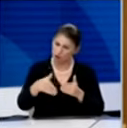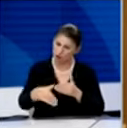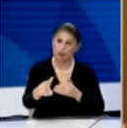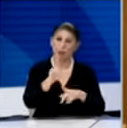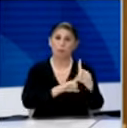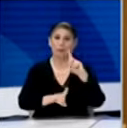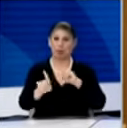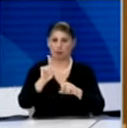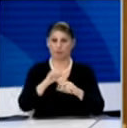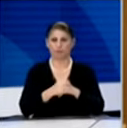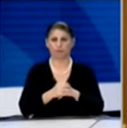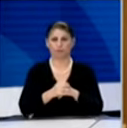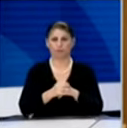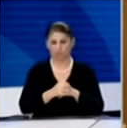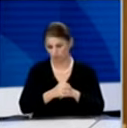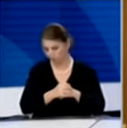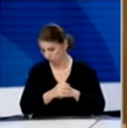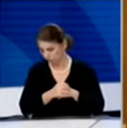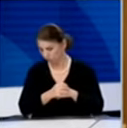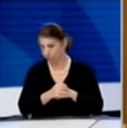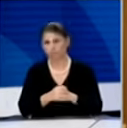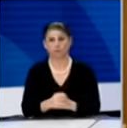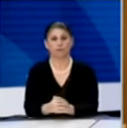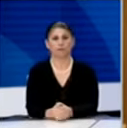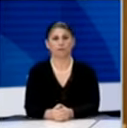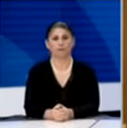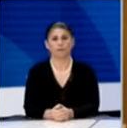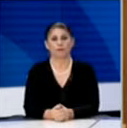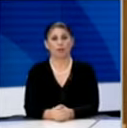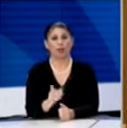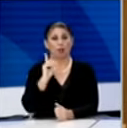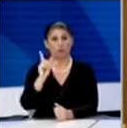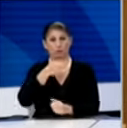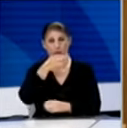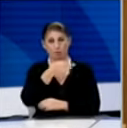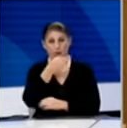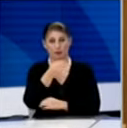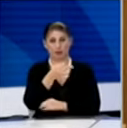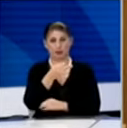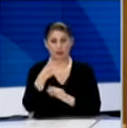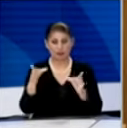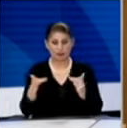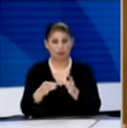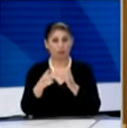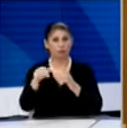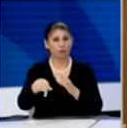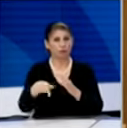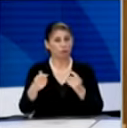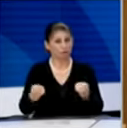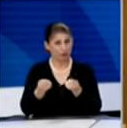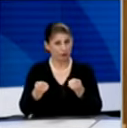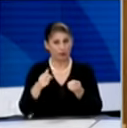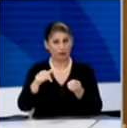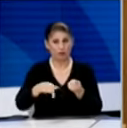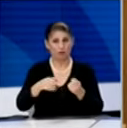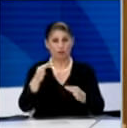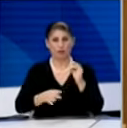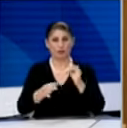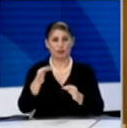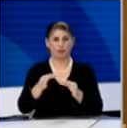είναι, αφού πρώτα μιλήσω για την συγκυρία στην οποία γίνεται αυτή